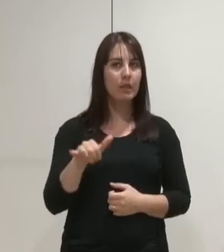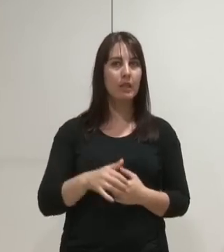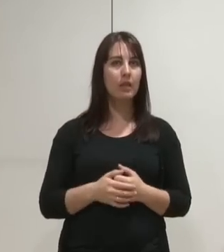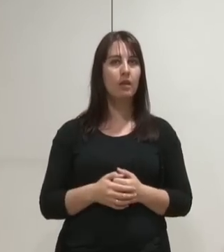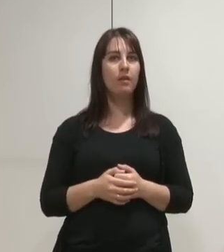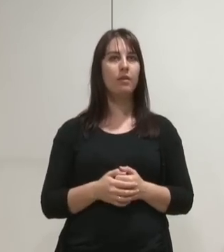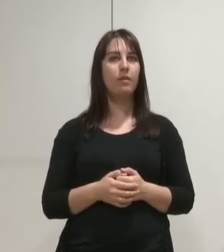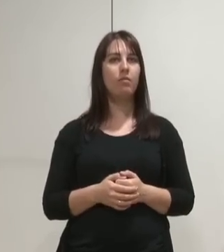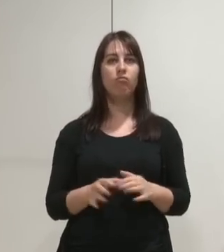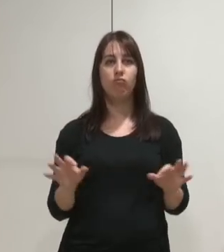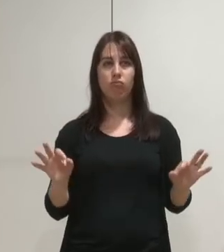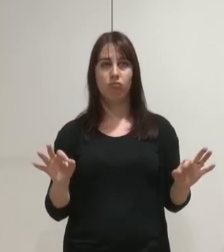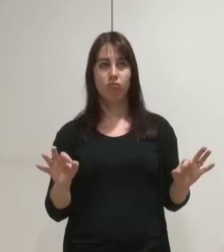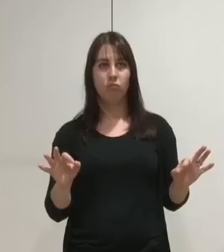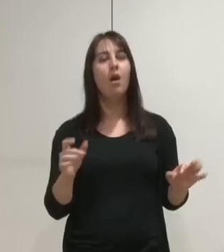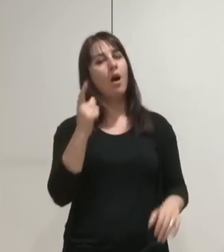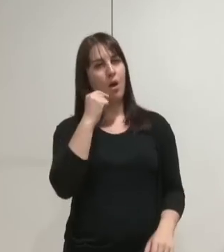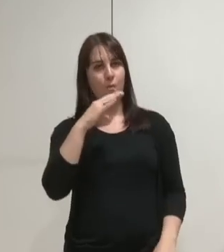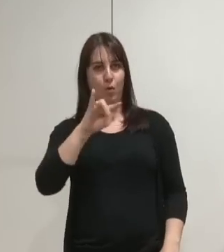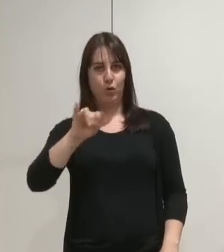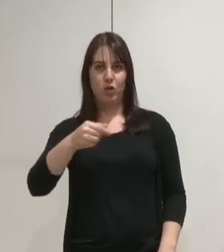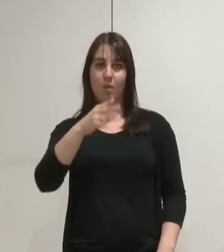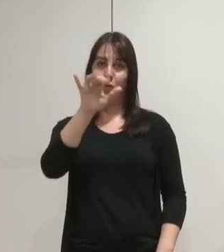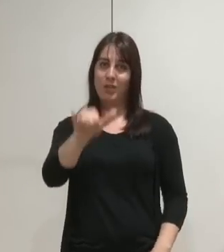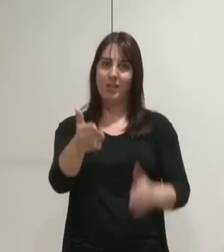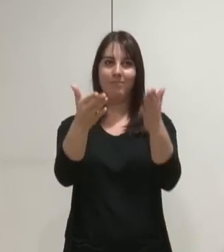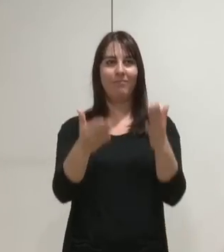interventions non alors Monsieur chamussi